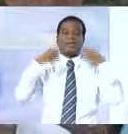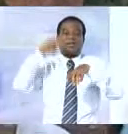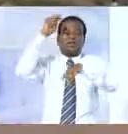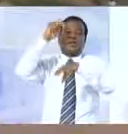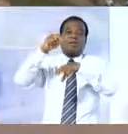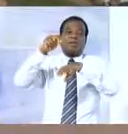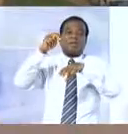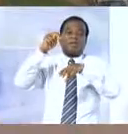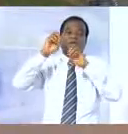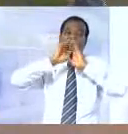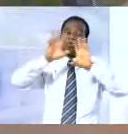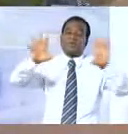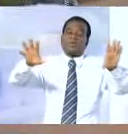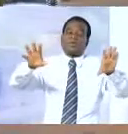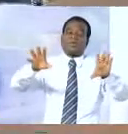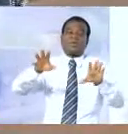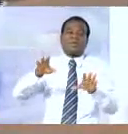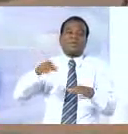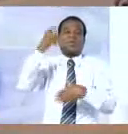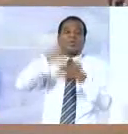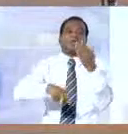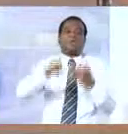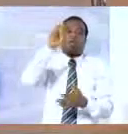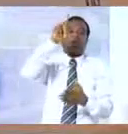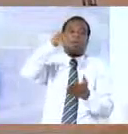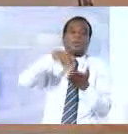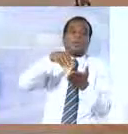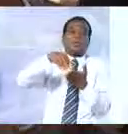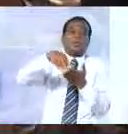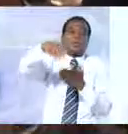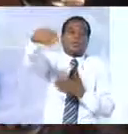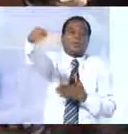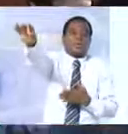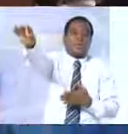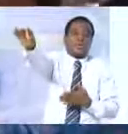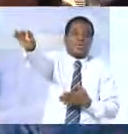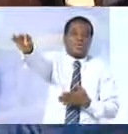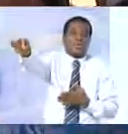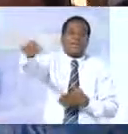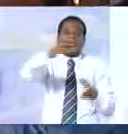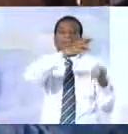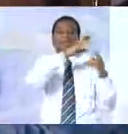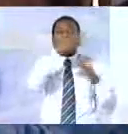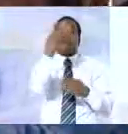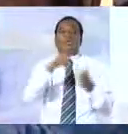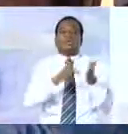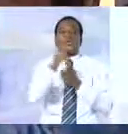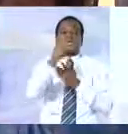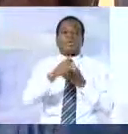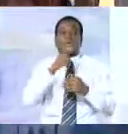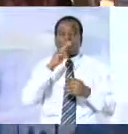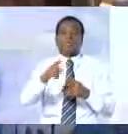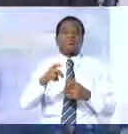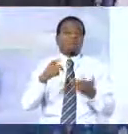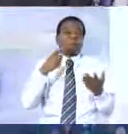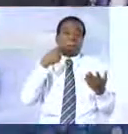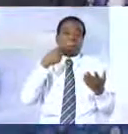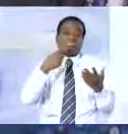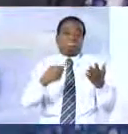l'électrification. Environ 1 milliard 100 millions de francs CFA. Les 4 projets en cours sont estimés à